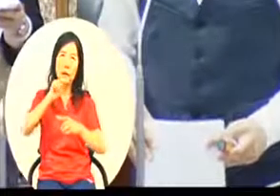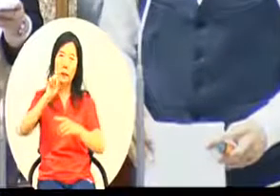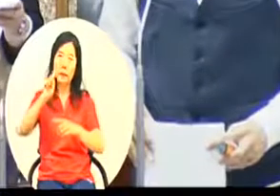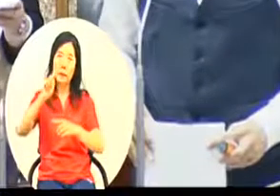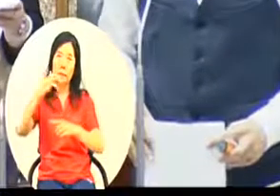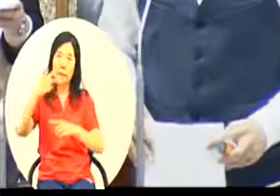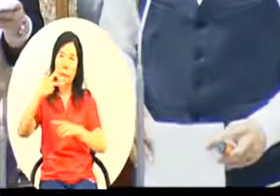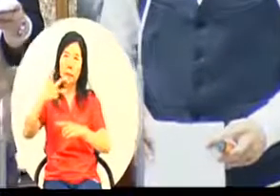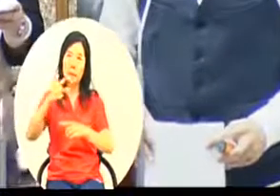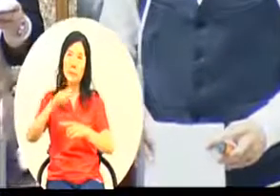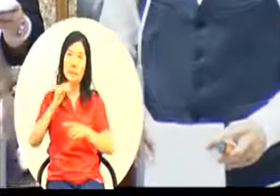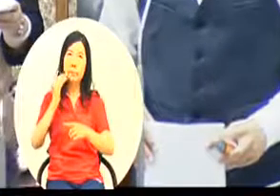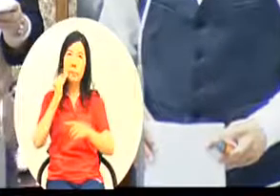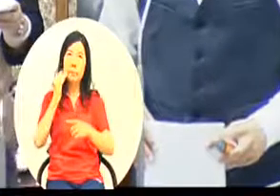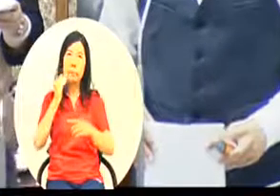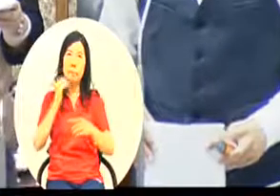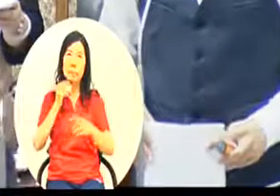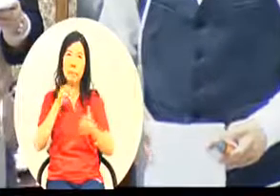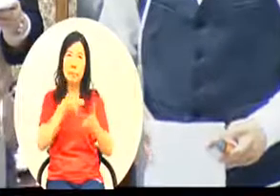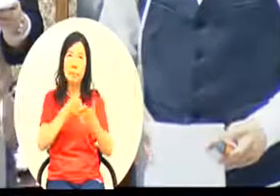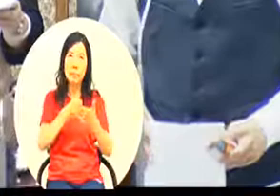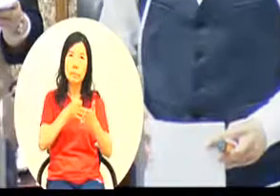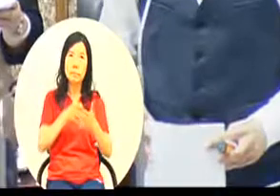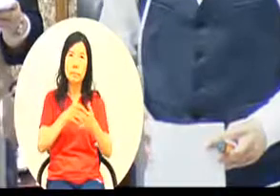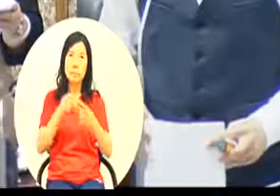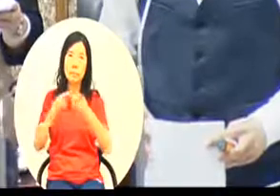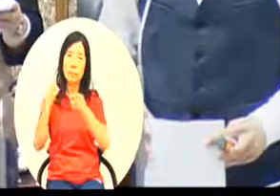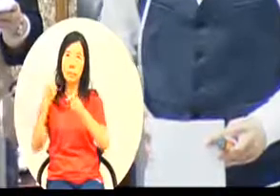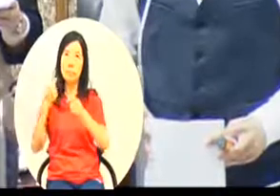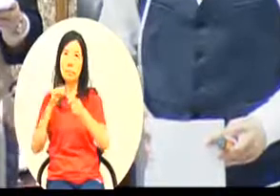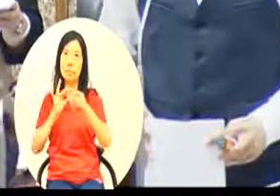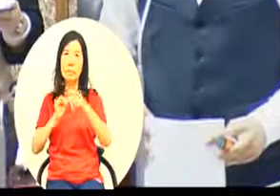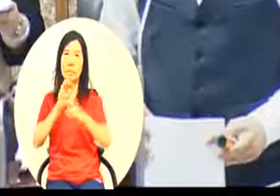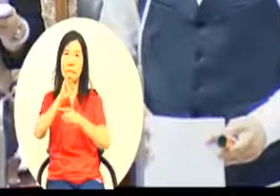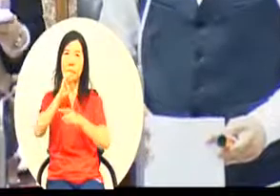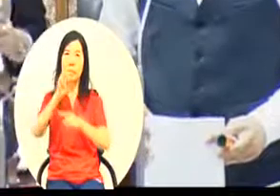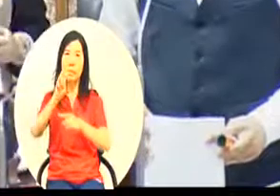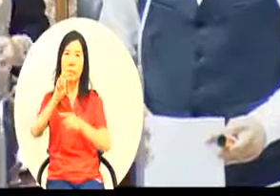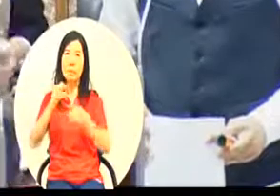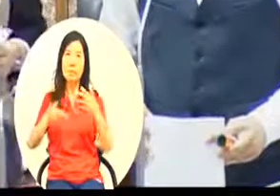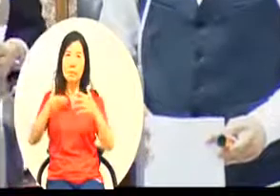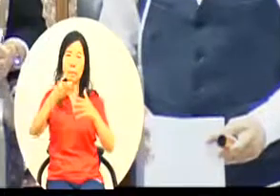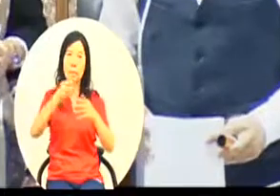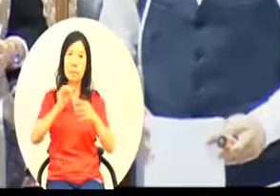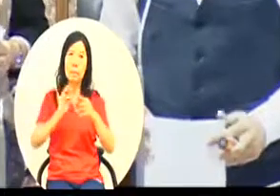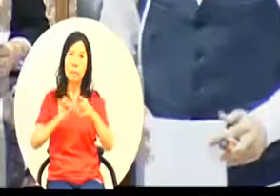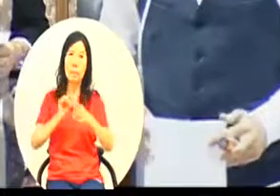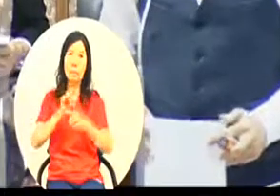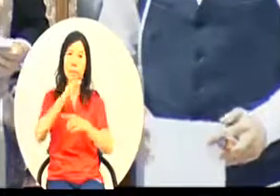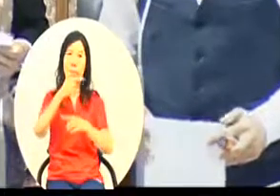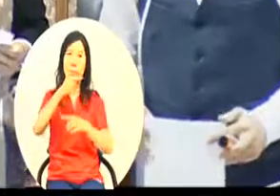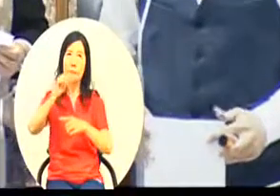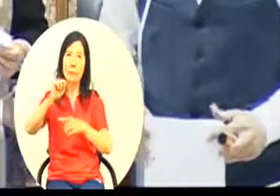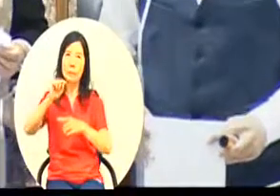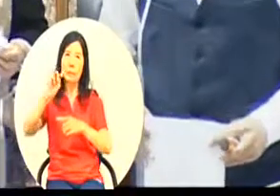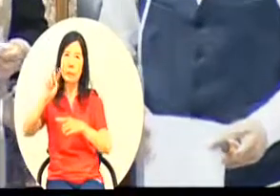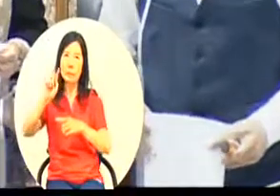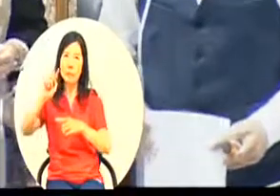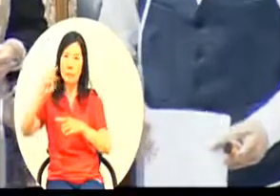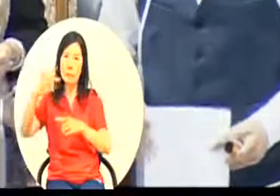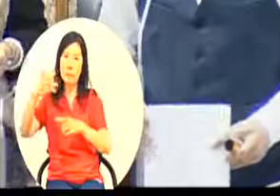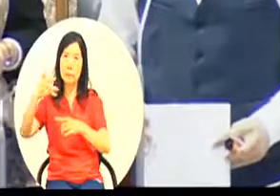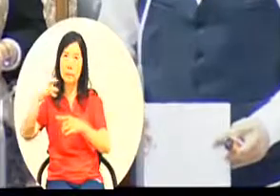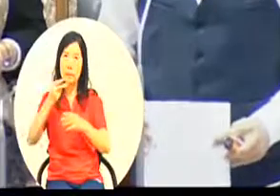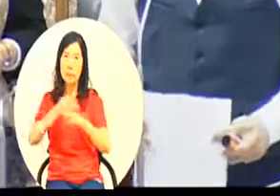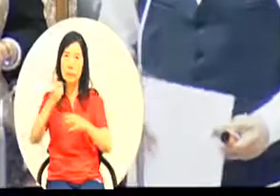是没有现报一员，去年只有32%，其实提升了26.17%。可是发生罗议员提到的问题，就是